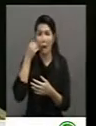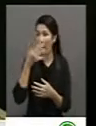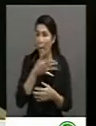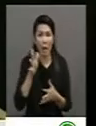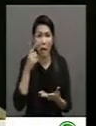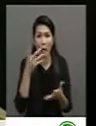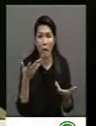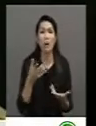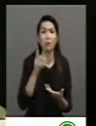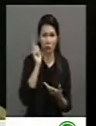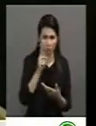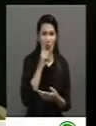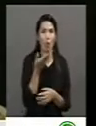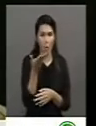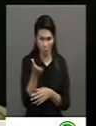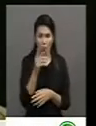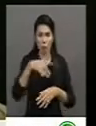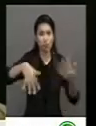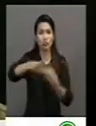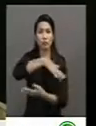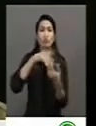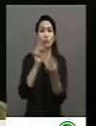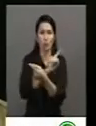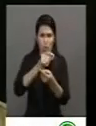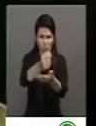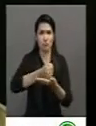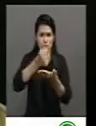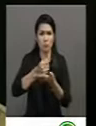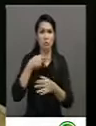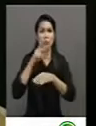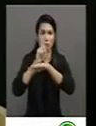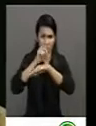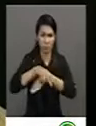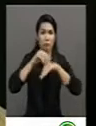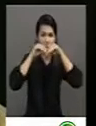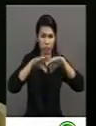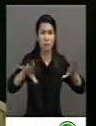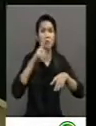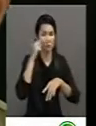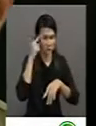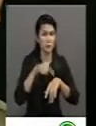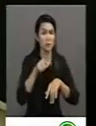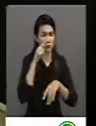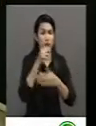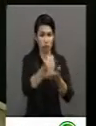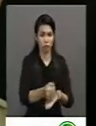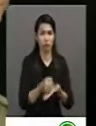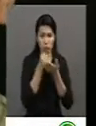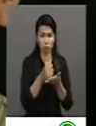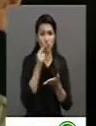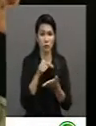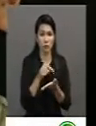กซึ่งมันจำเป็นที่ต้องขอรับเบาะแสจากคนในสังคมเนี่ยประเภทแบบนี้เนี่ยเราก็เห็นว่าการประกาศเนี่ยมันก็มีส่วนช่วยในการที่จ